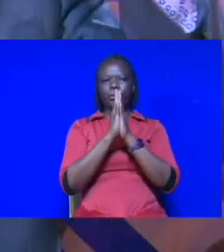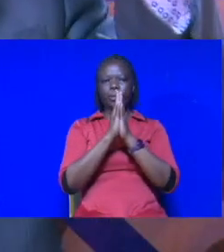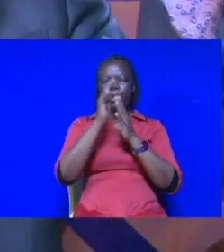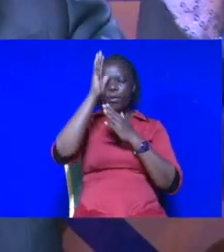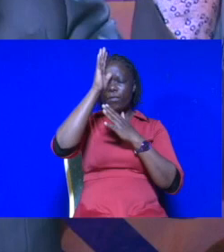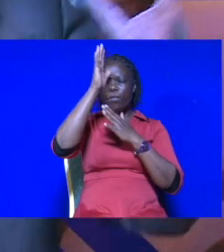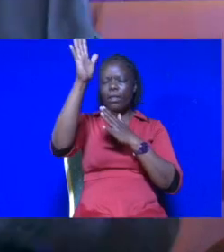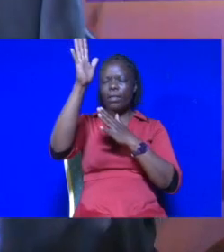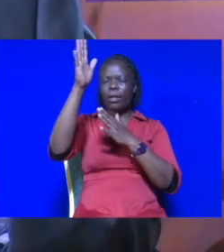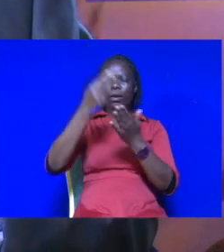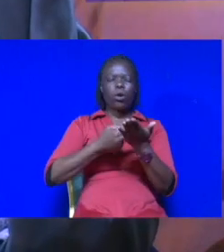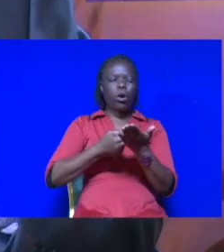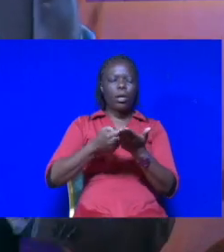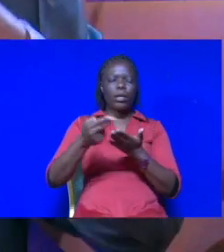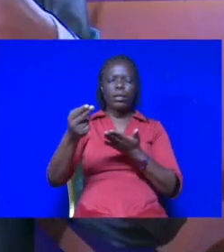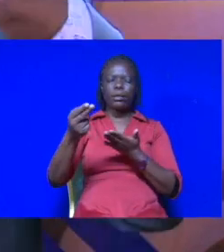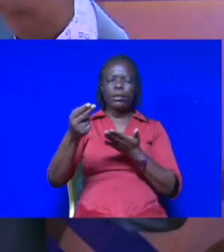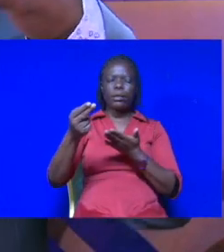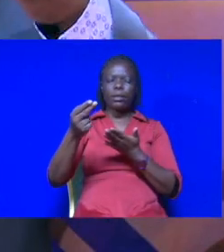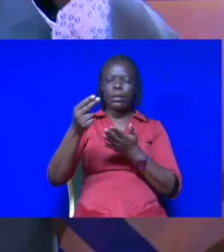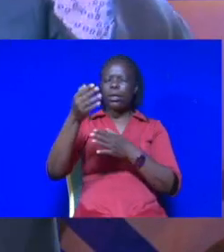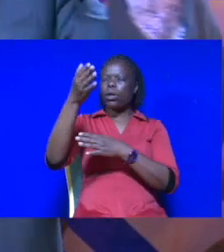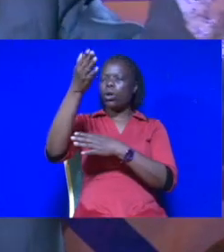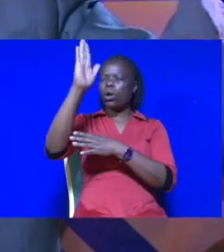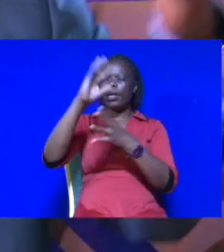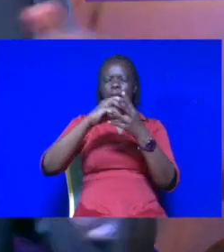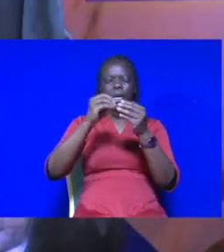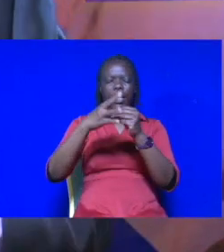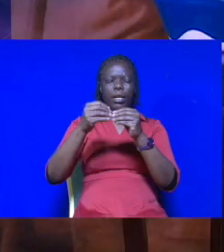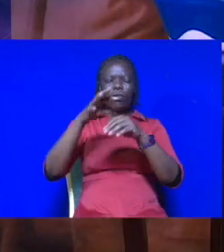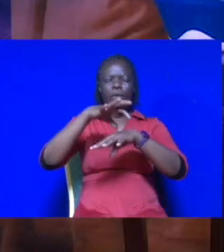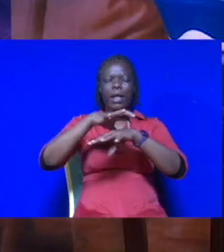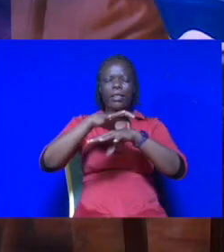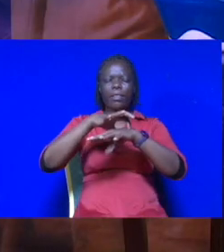Baba mtakatifu, Mungu muumba mbingu na nchi,